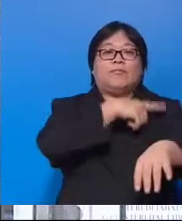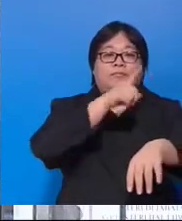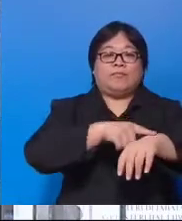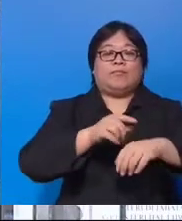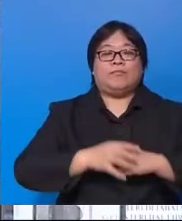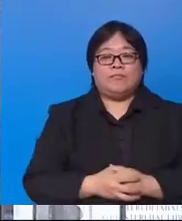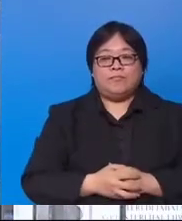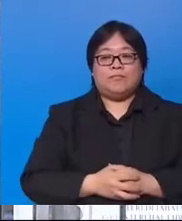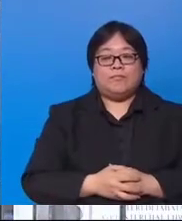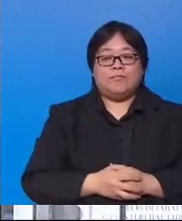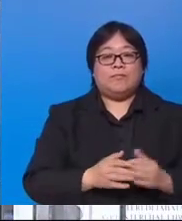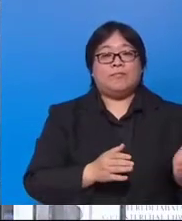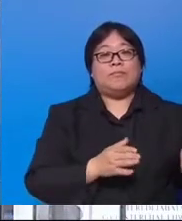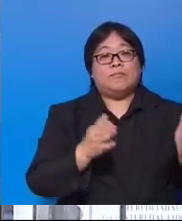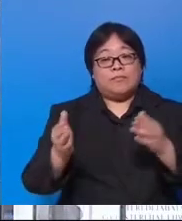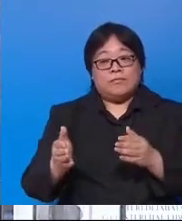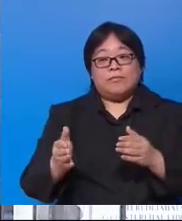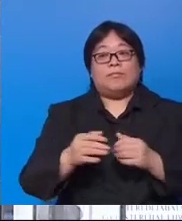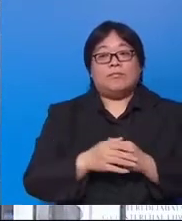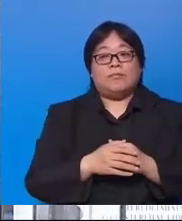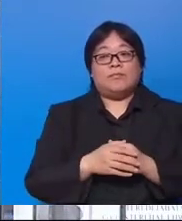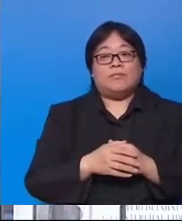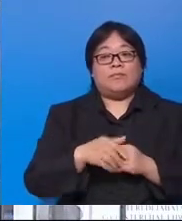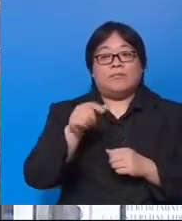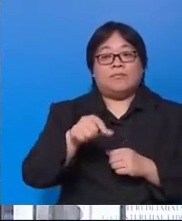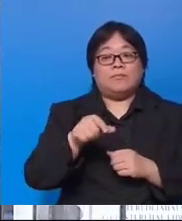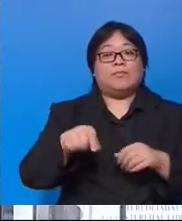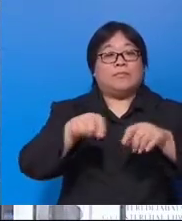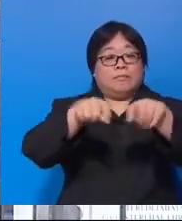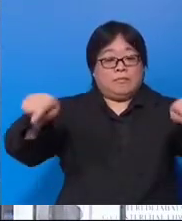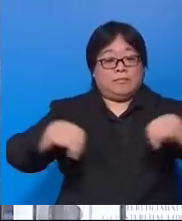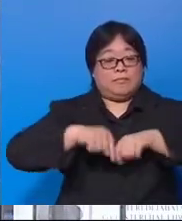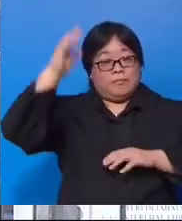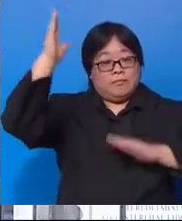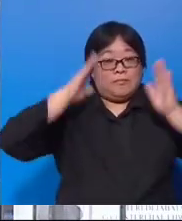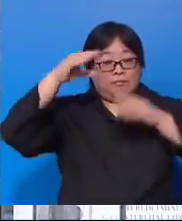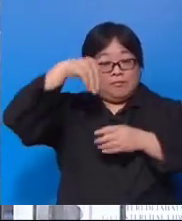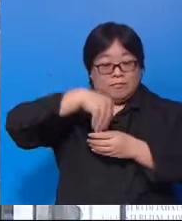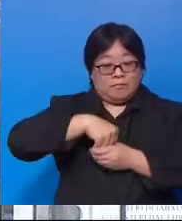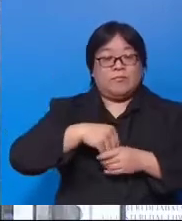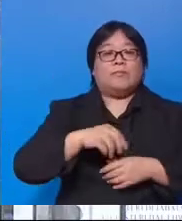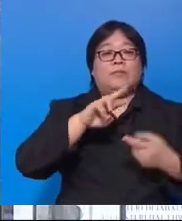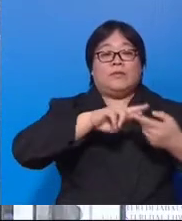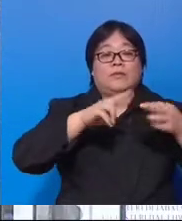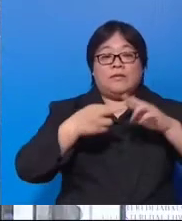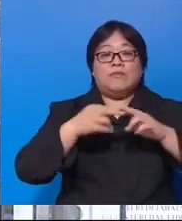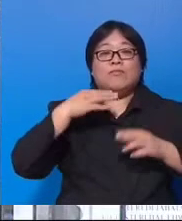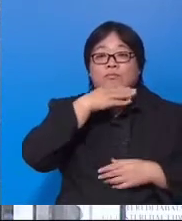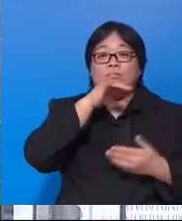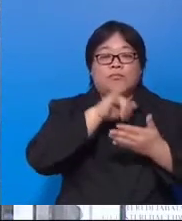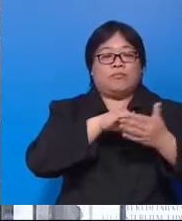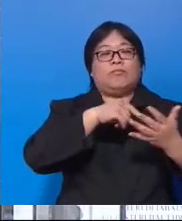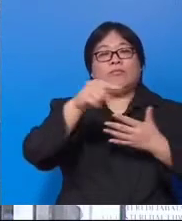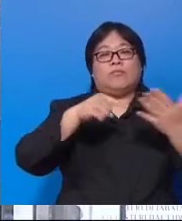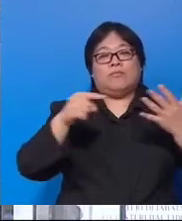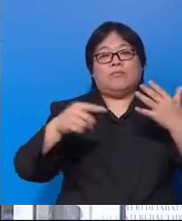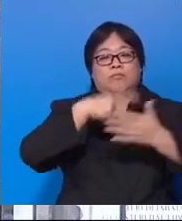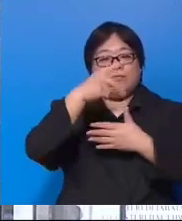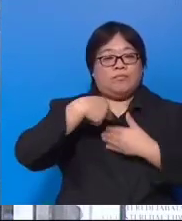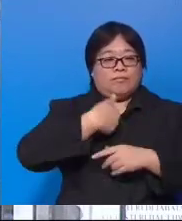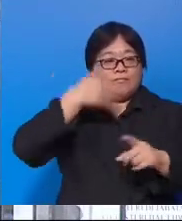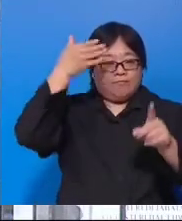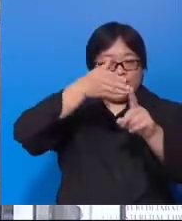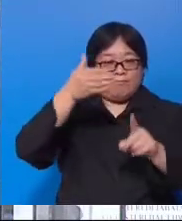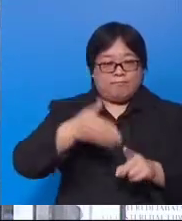panjang. Untuk jangka masa panjang di tempatan, di dalam negara, Rakan Muda adalah antara program yang kita